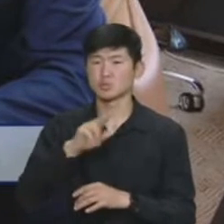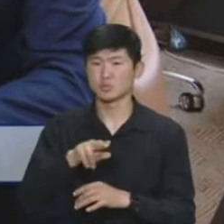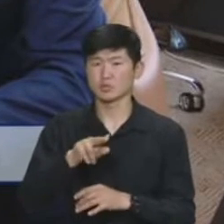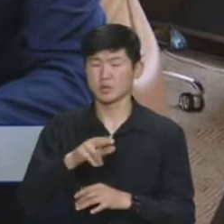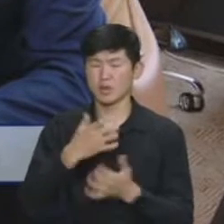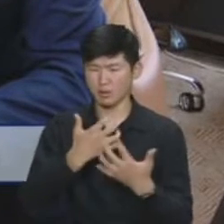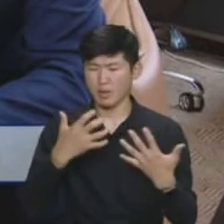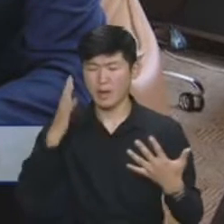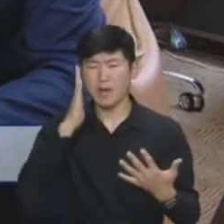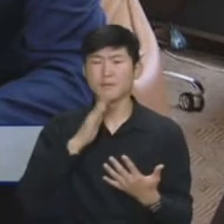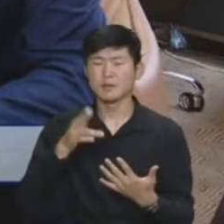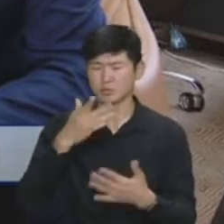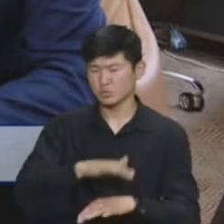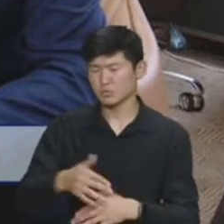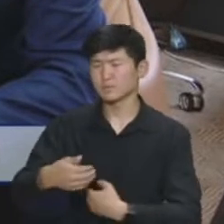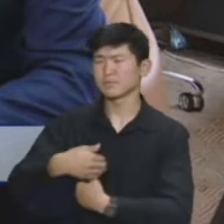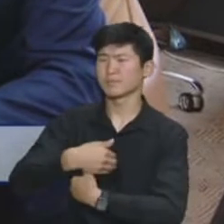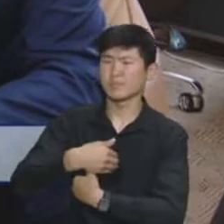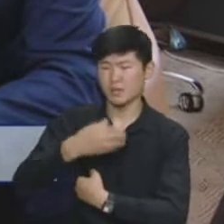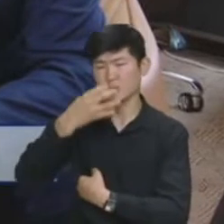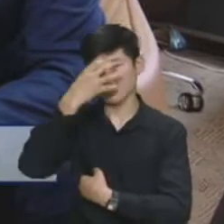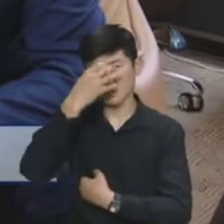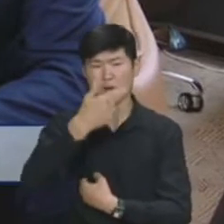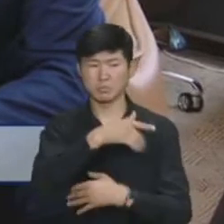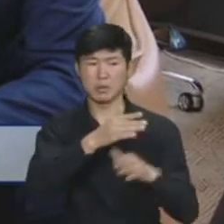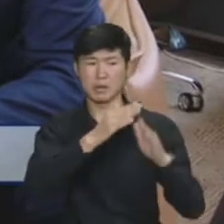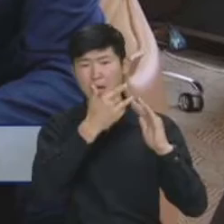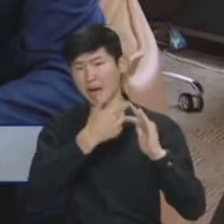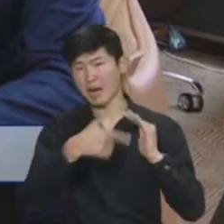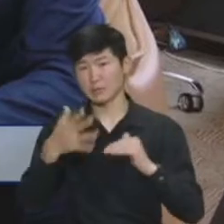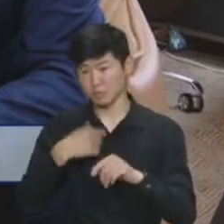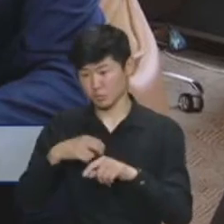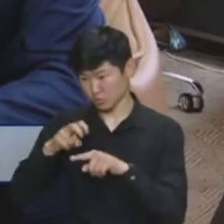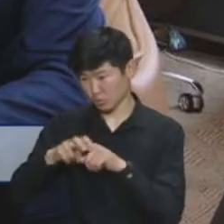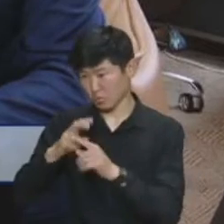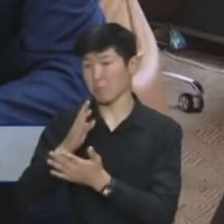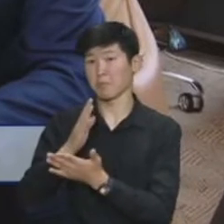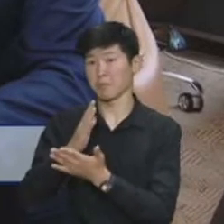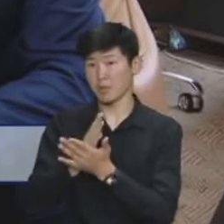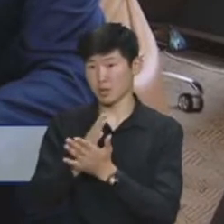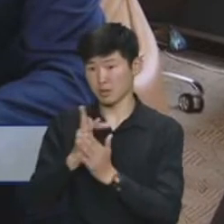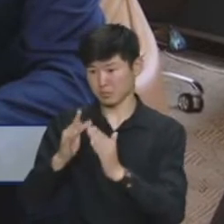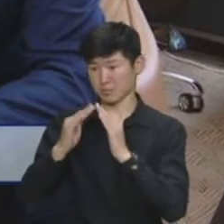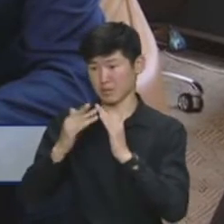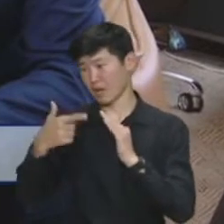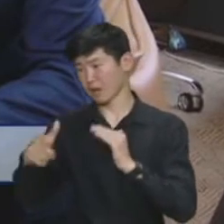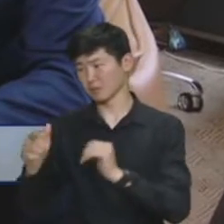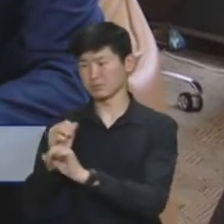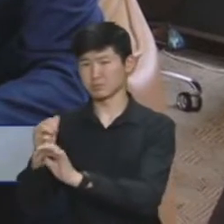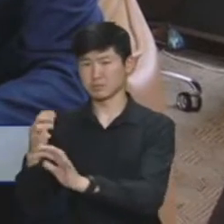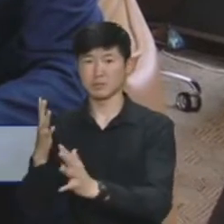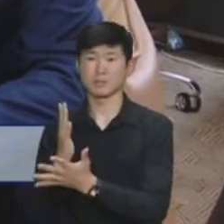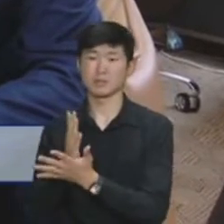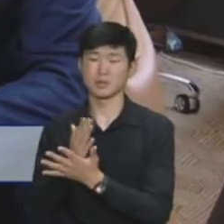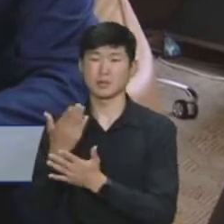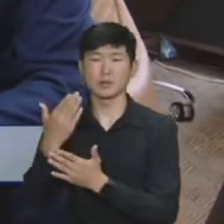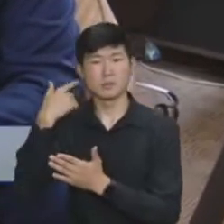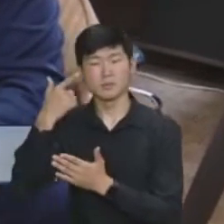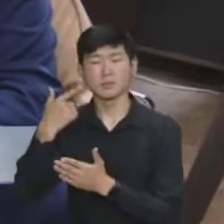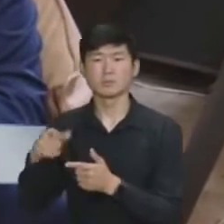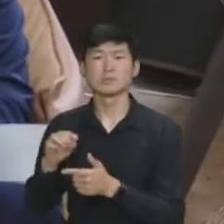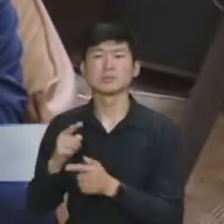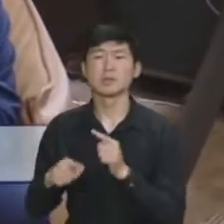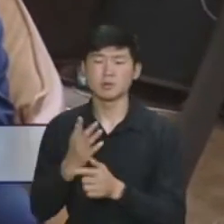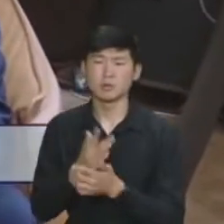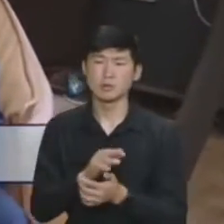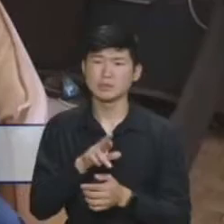одоо яг л одоо өвчтэй хүүхдээ тэврэл төрийн ордны гадаа та бидний сууж байгаа ордны гадаа чигсэж шүү дээ. Энэ дээр та ер нь чухам ямар санаа бодолтой